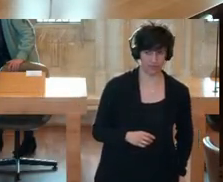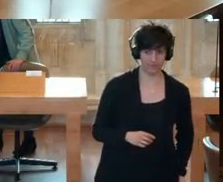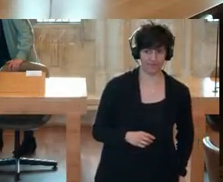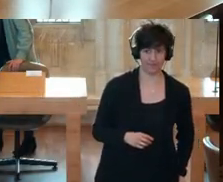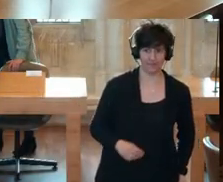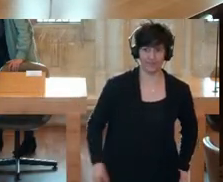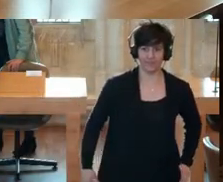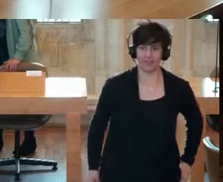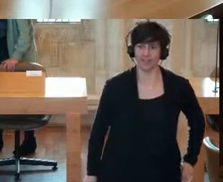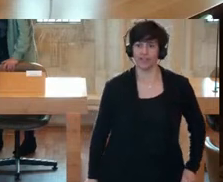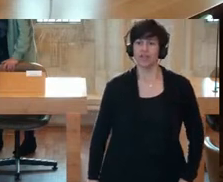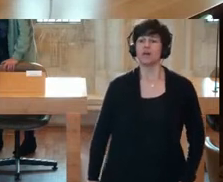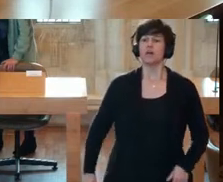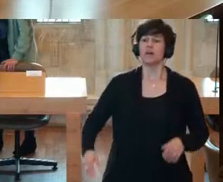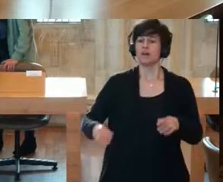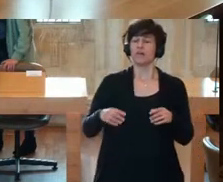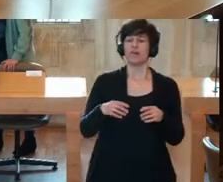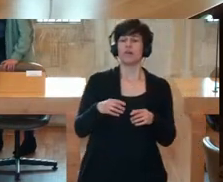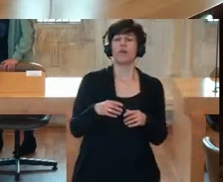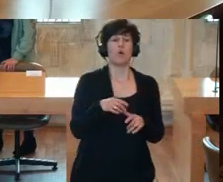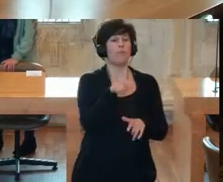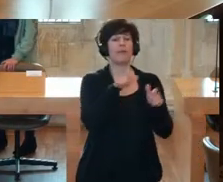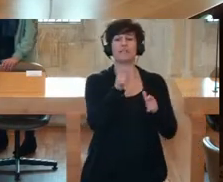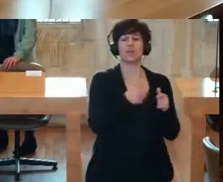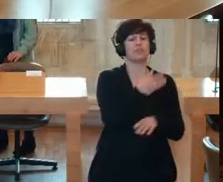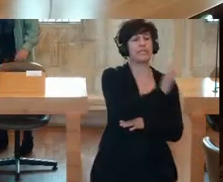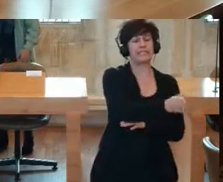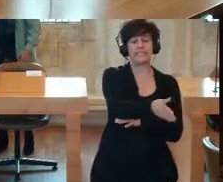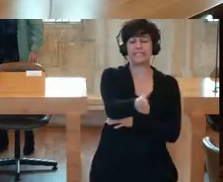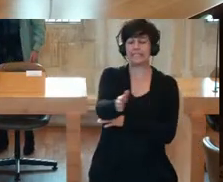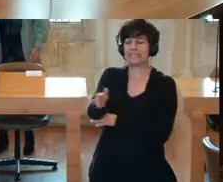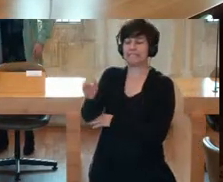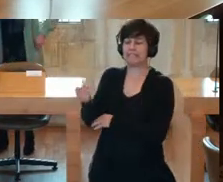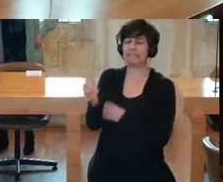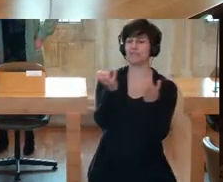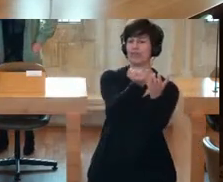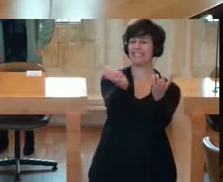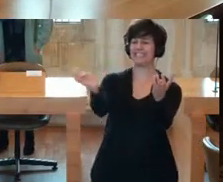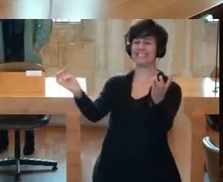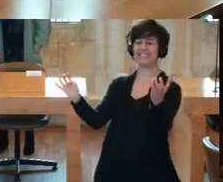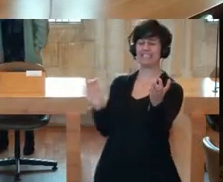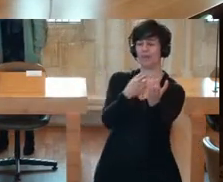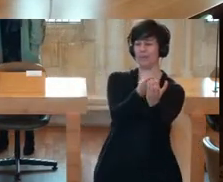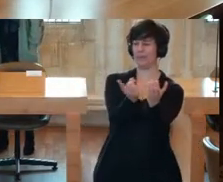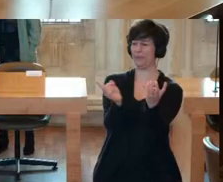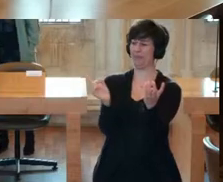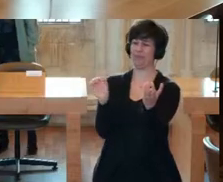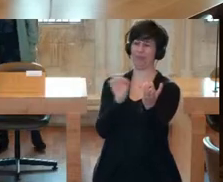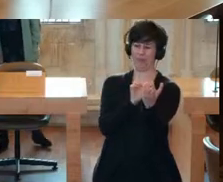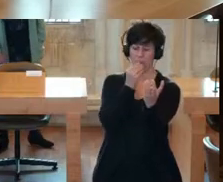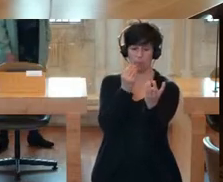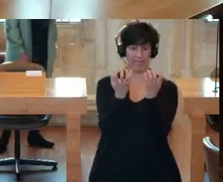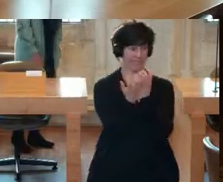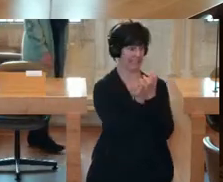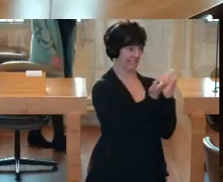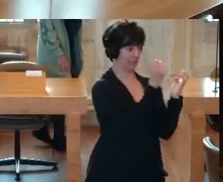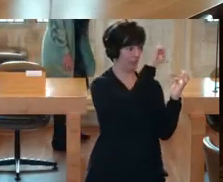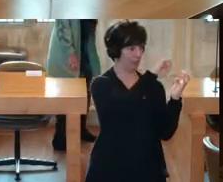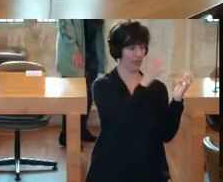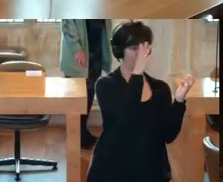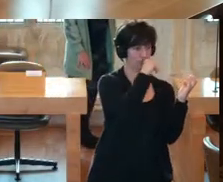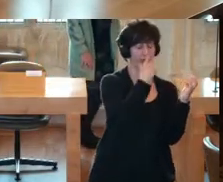son pouvoir, Gérard Hurel à Richard Le Caplin, lorsqu'il partira, enfin lorsque Gérard partira, Camille